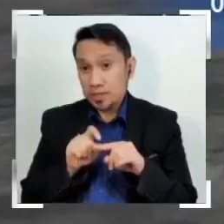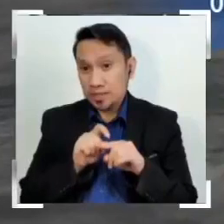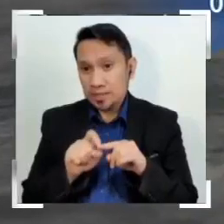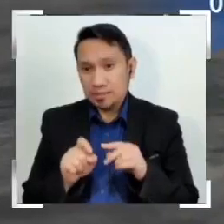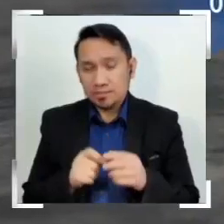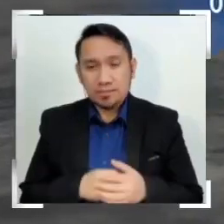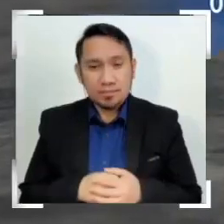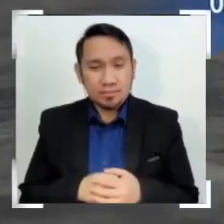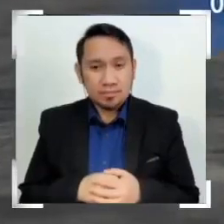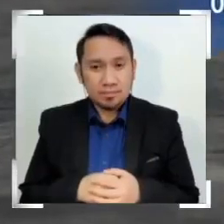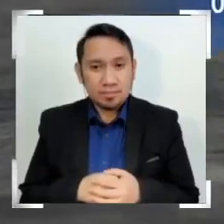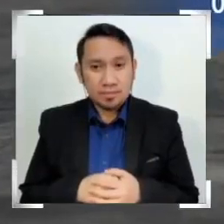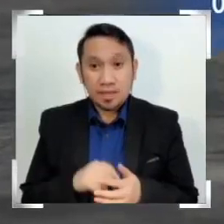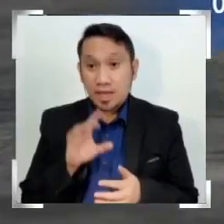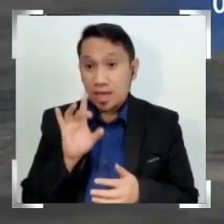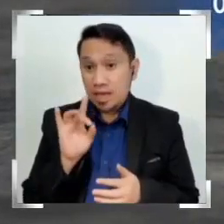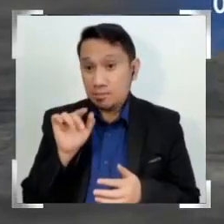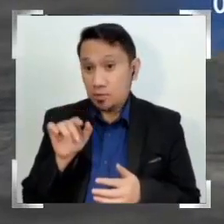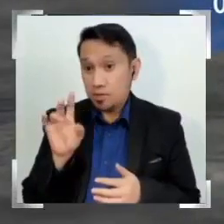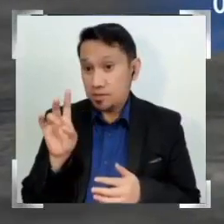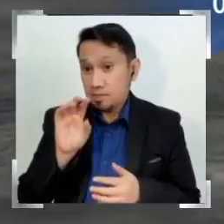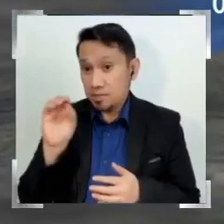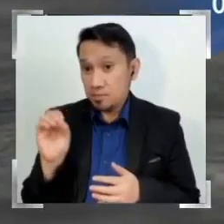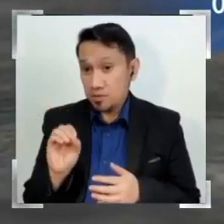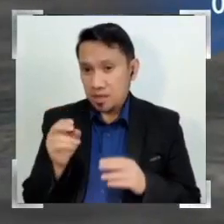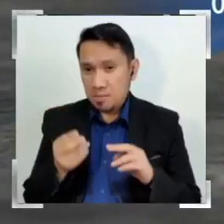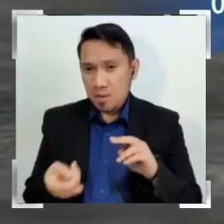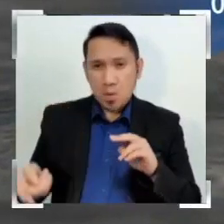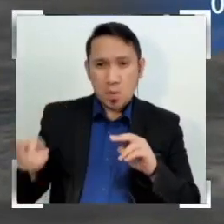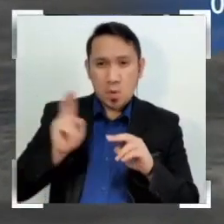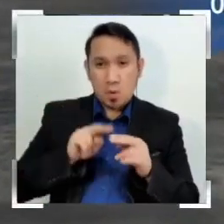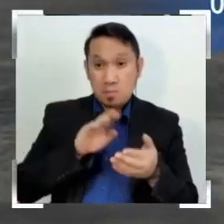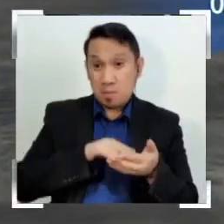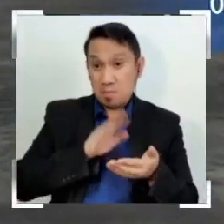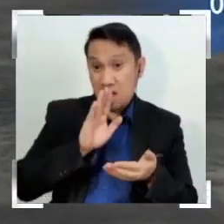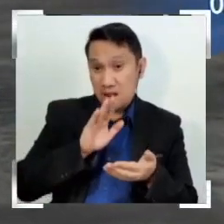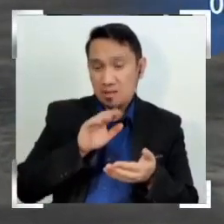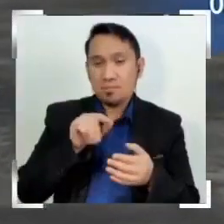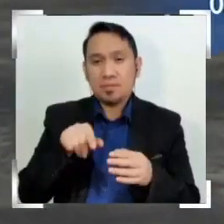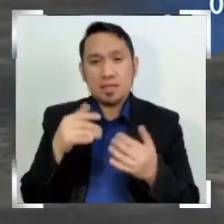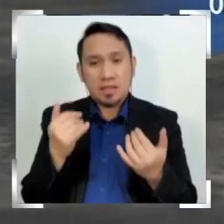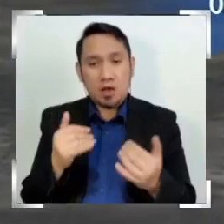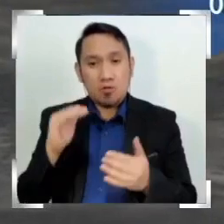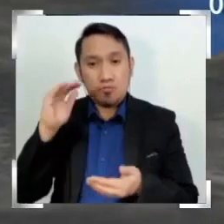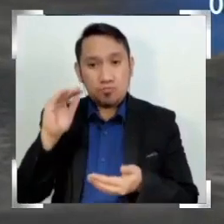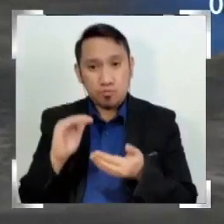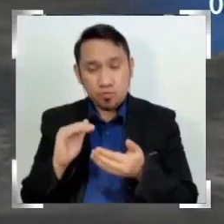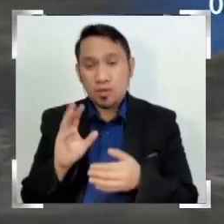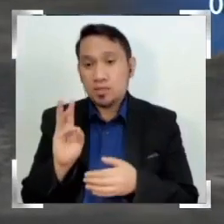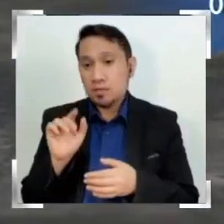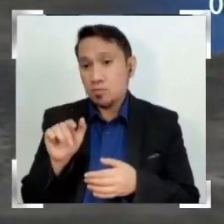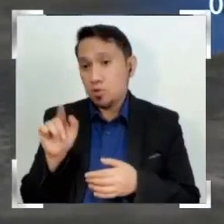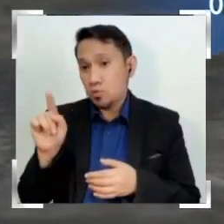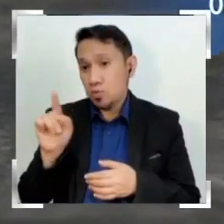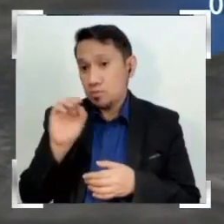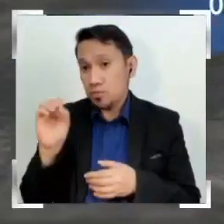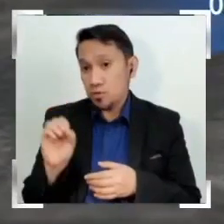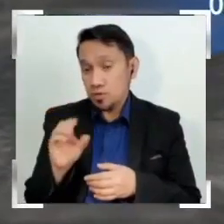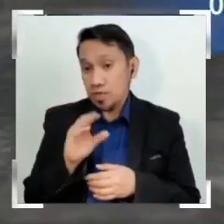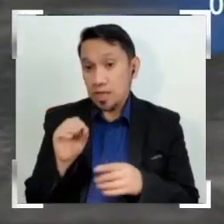Mula sa 8.7% inflation rate noong Enero ngayong taon, bumaba ito sa 6.1% noong Mayo at nitong ang Hunyo